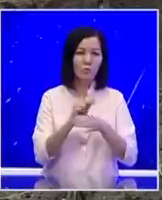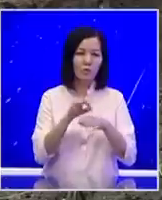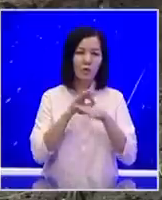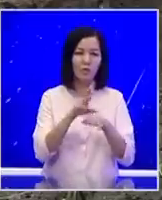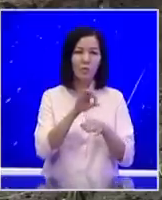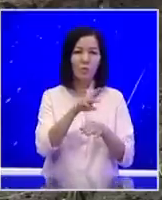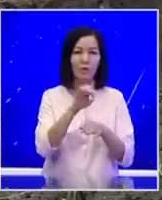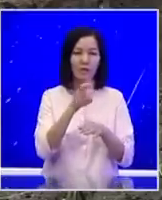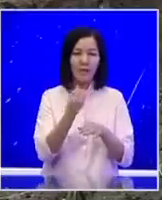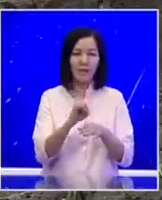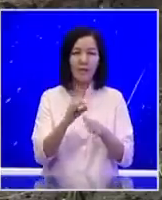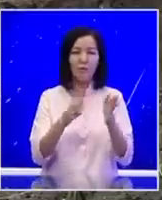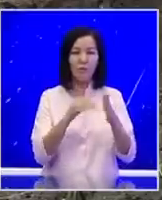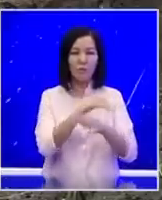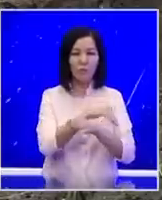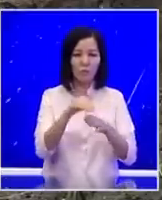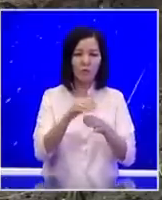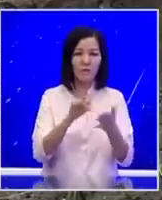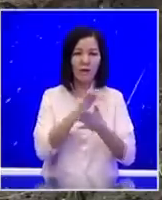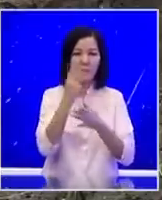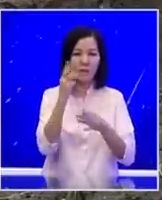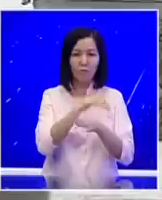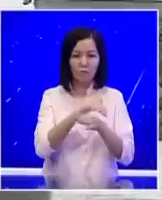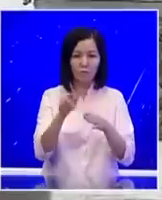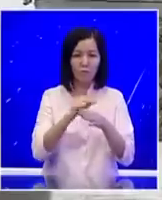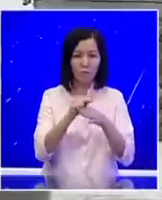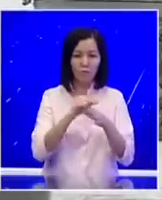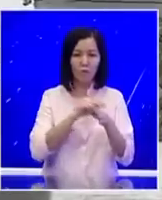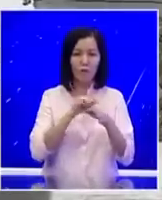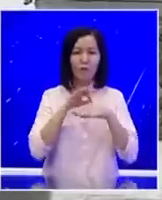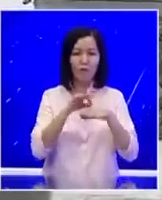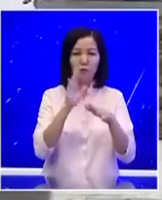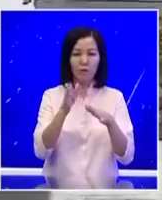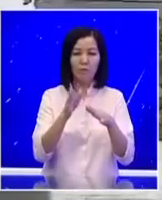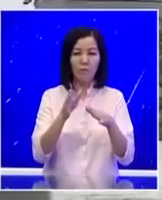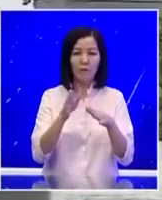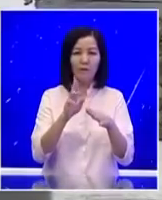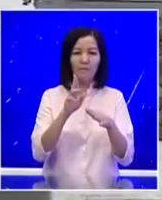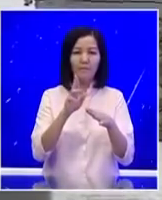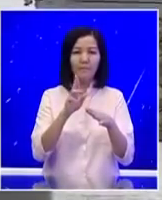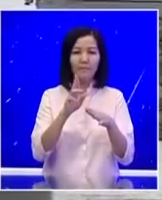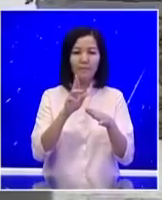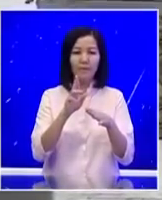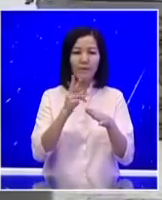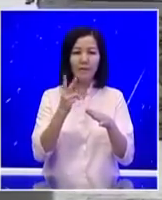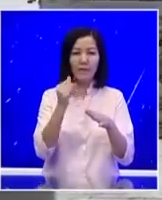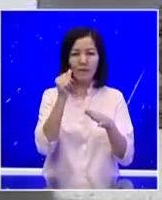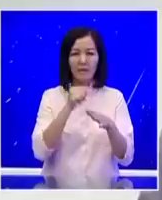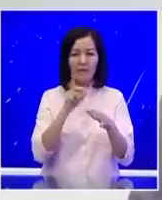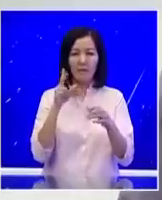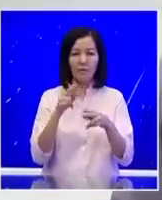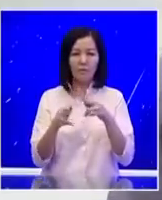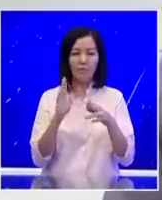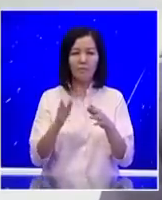Өтенай ауылының 9 көшесі және қалада 3 көшеде. Құрылыс жұмыстары қараша айында аяқталу жоспарланған.